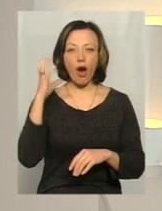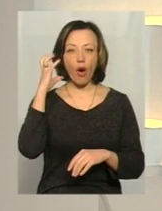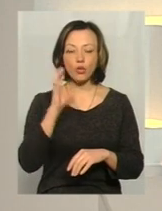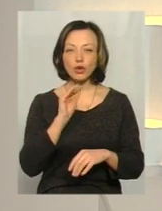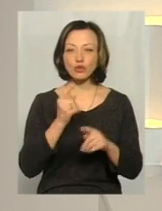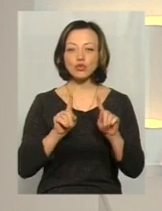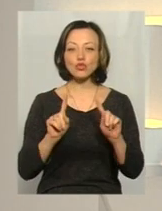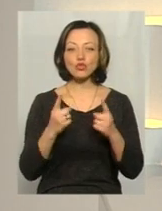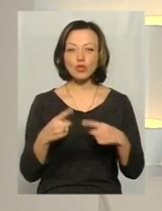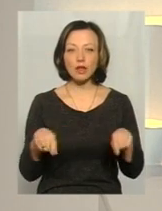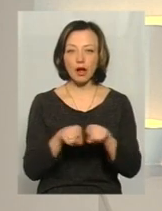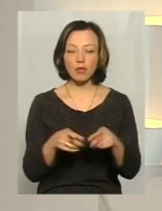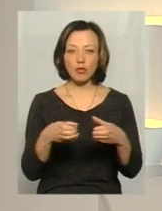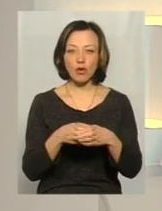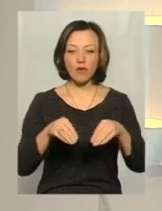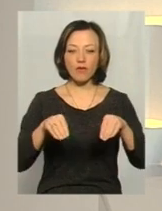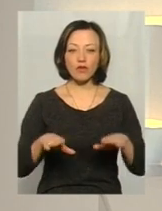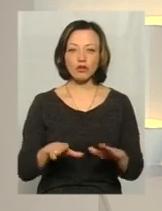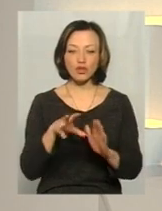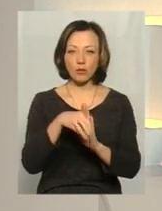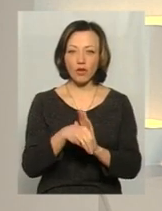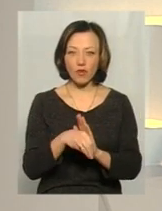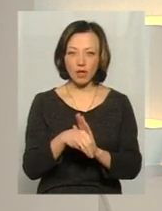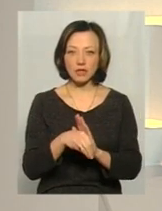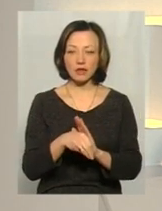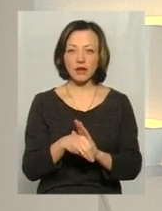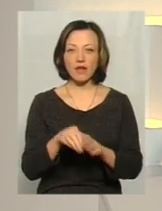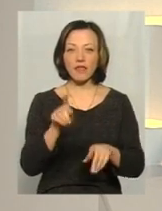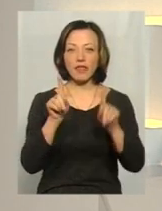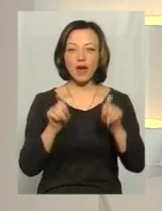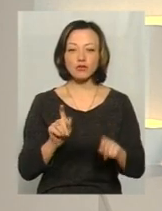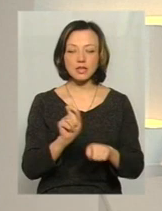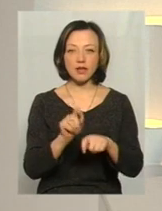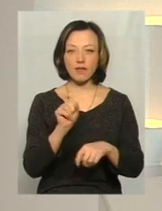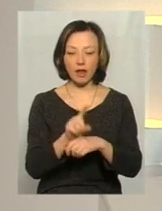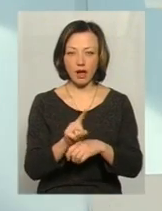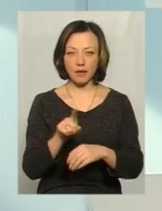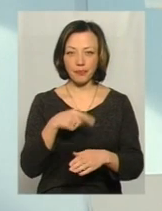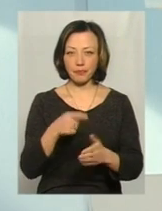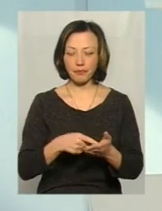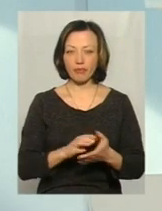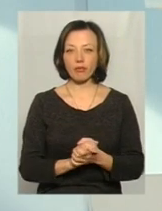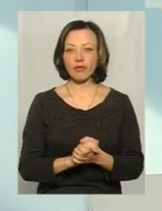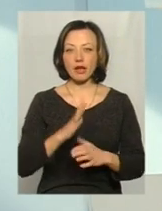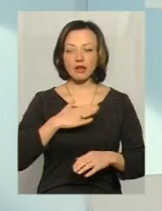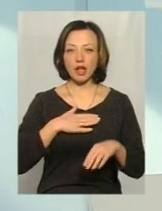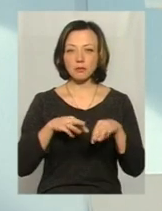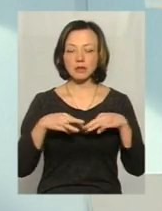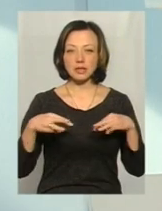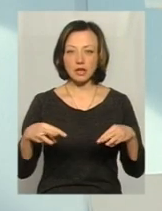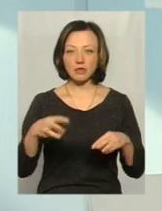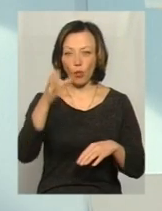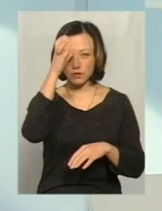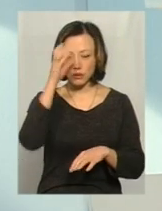саме такий блок вирішили запровадити у тестові завдання? Наше Міністерство освіти та Український